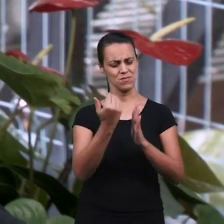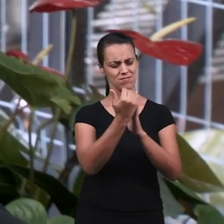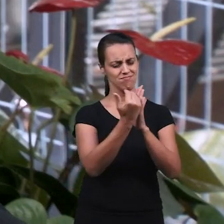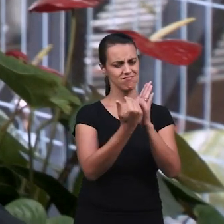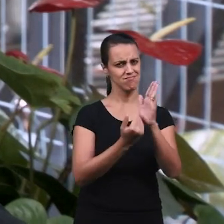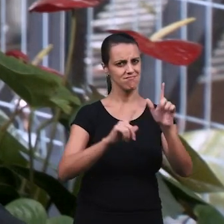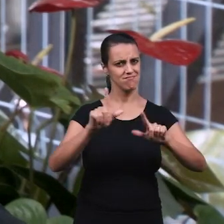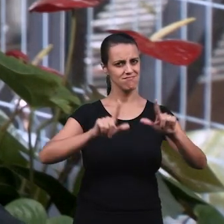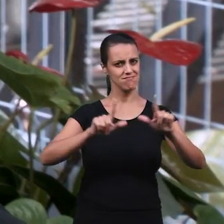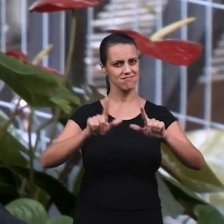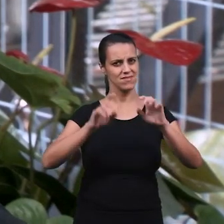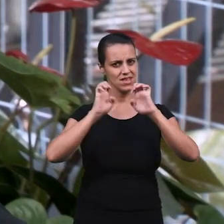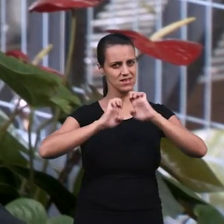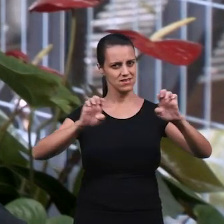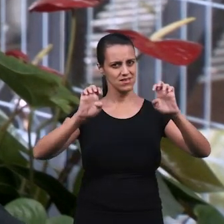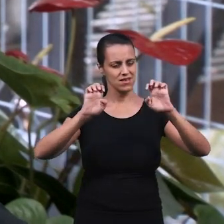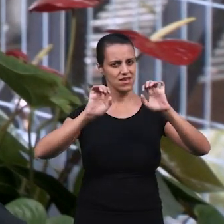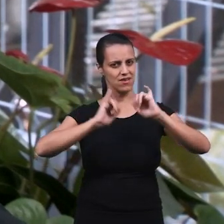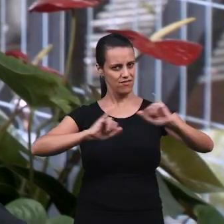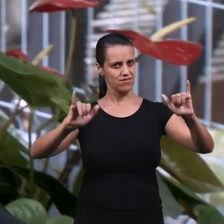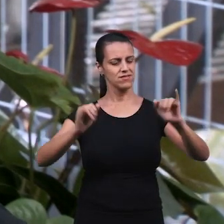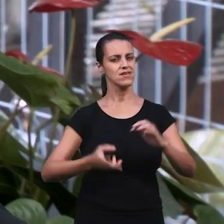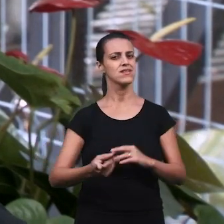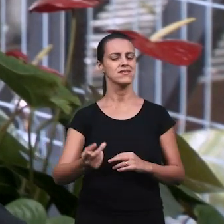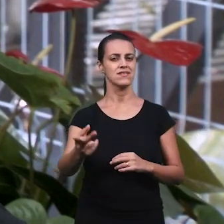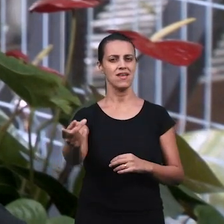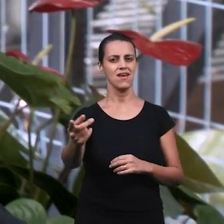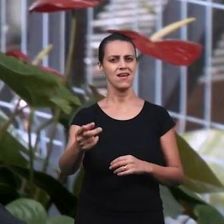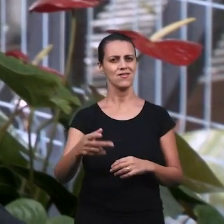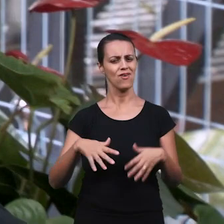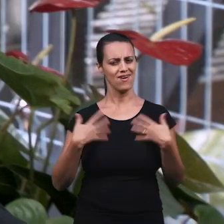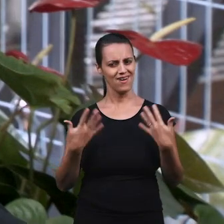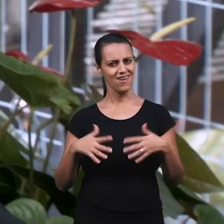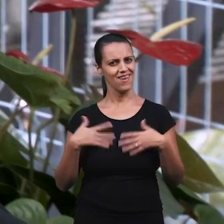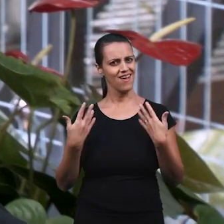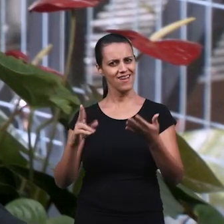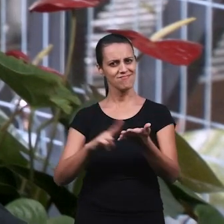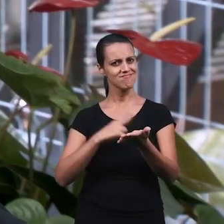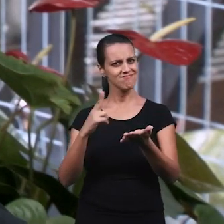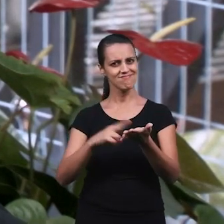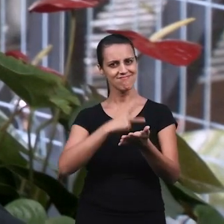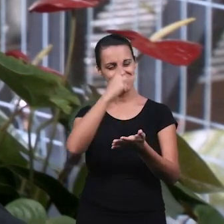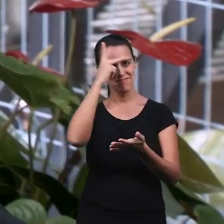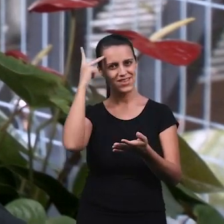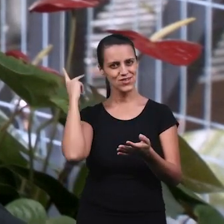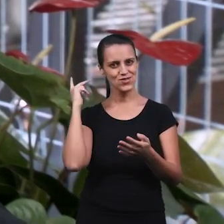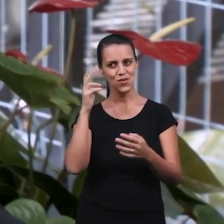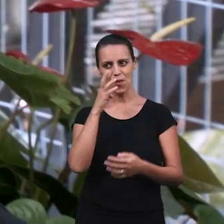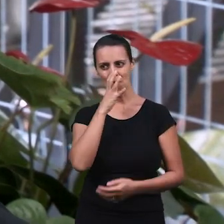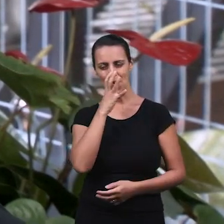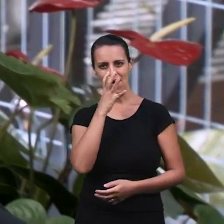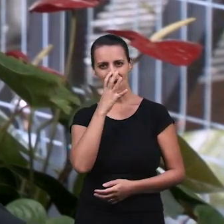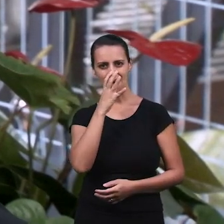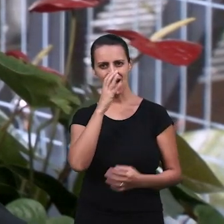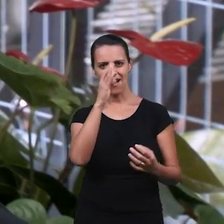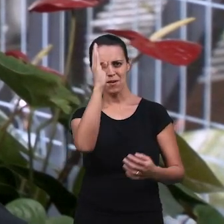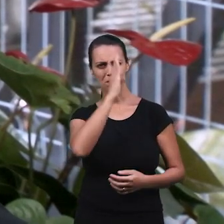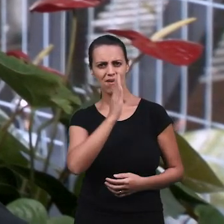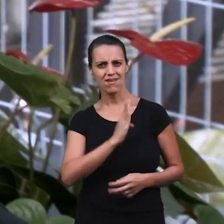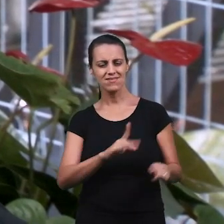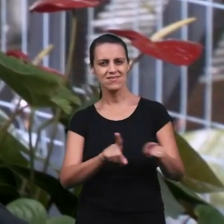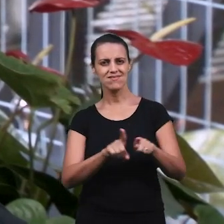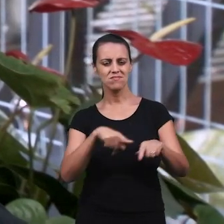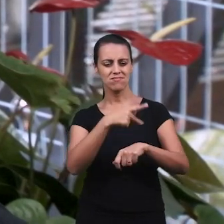À chaque édition de la programmation en annonçant l'Évangile éternel, nous nous réjouissons des messages, participation des personnes